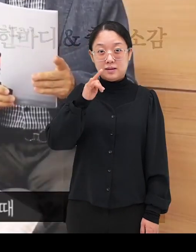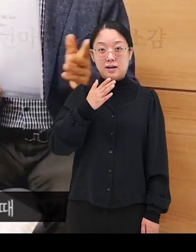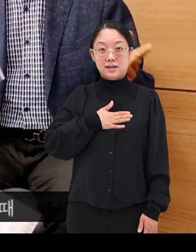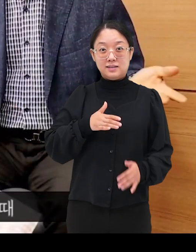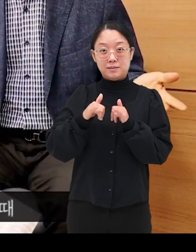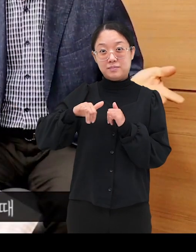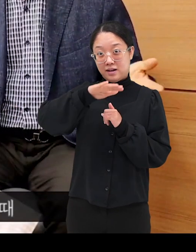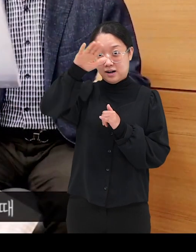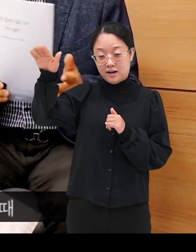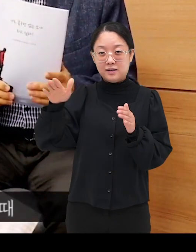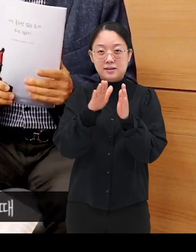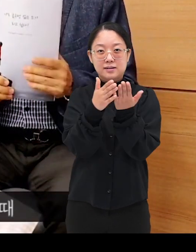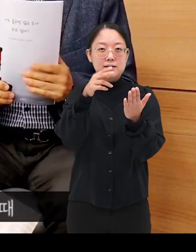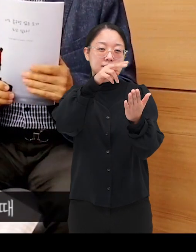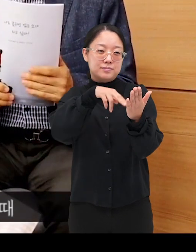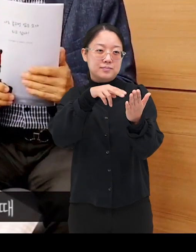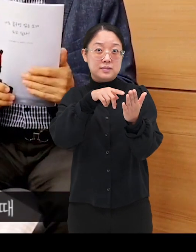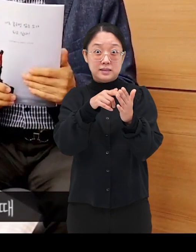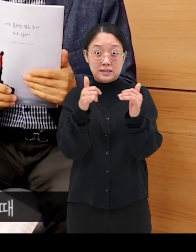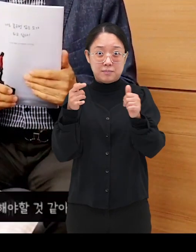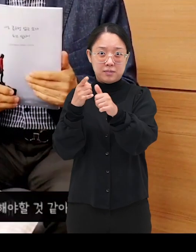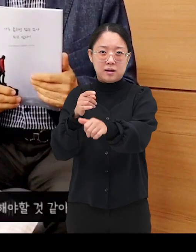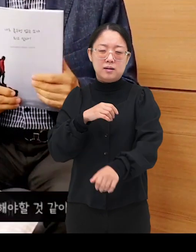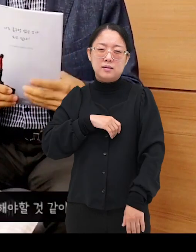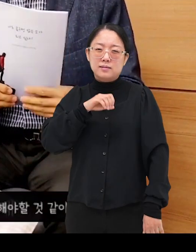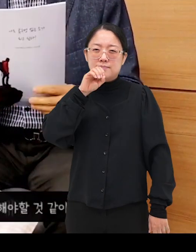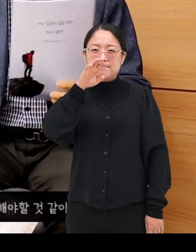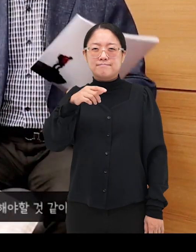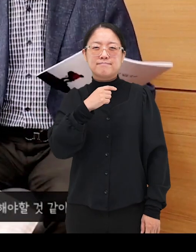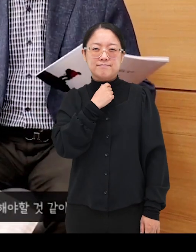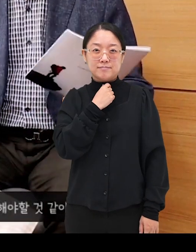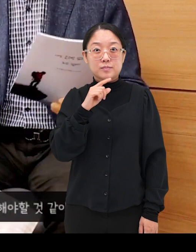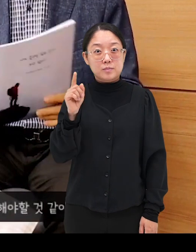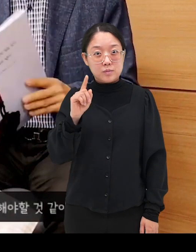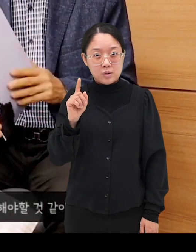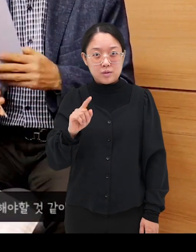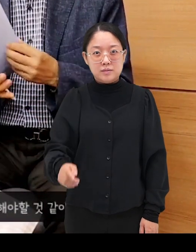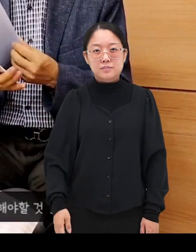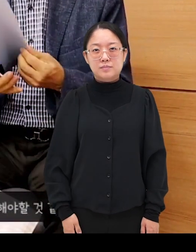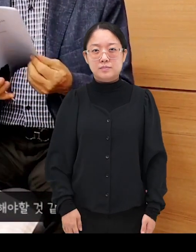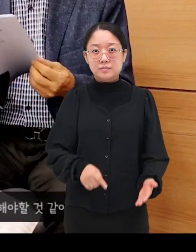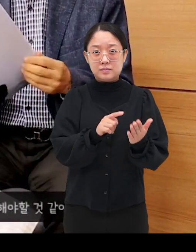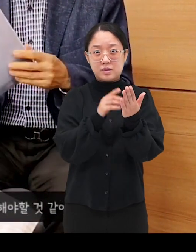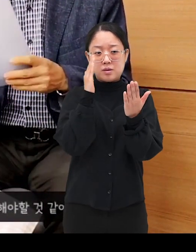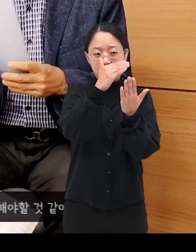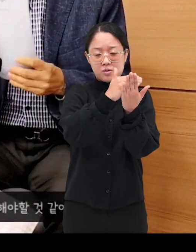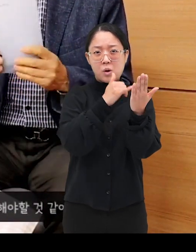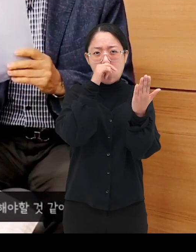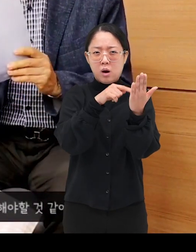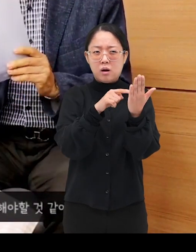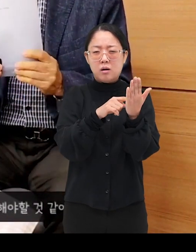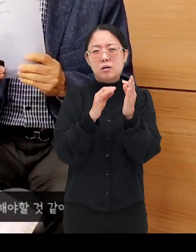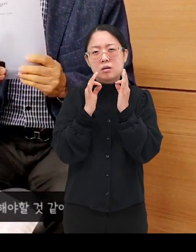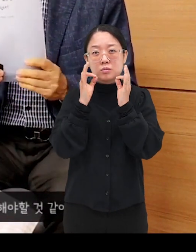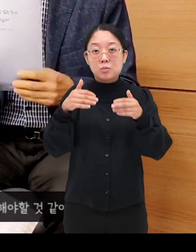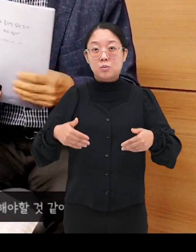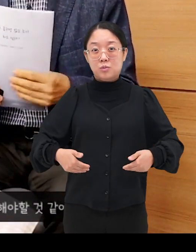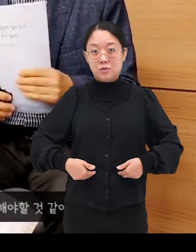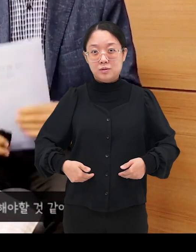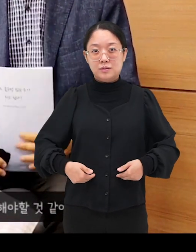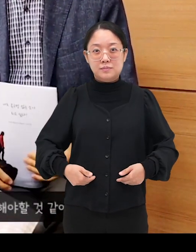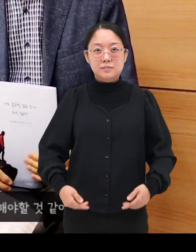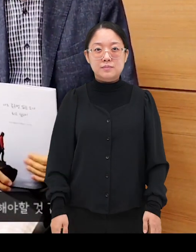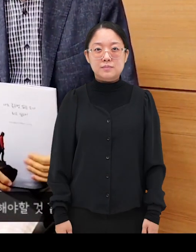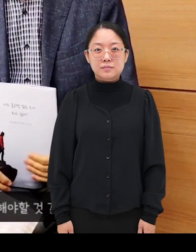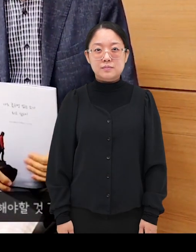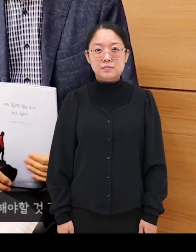이거를 나를 아는 사람들이 읽었을 때 나는 그 사람들한테 이 최소한 여기에 나온 얘기는